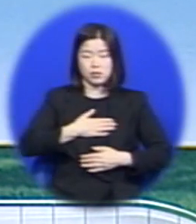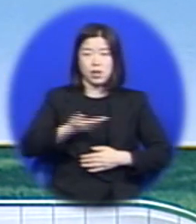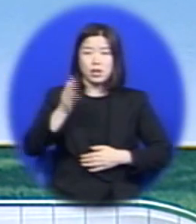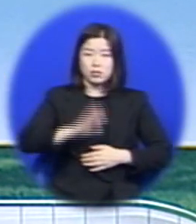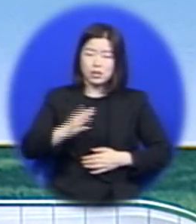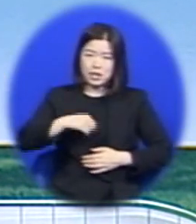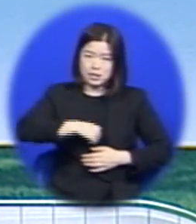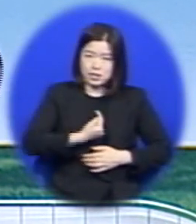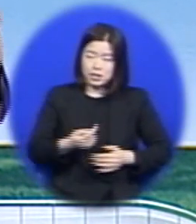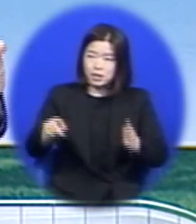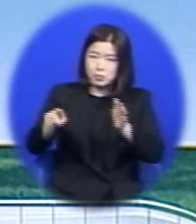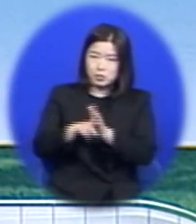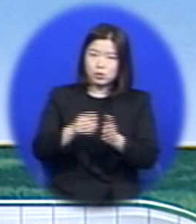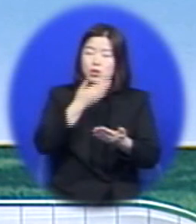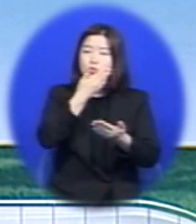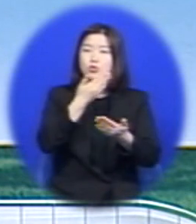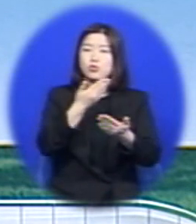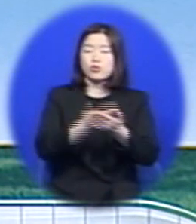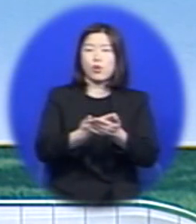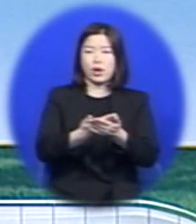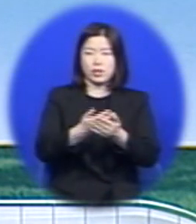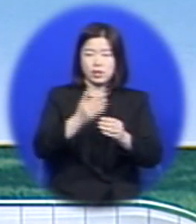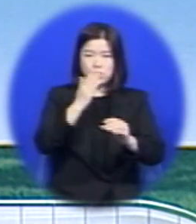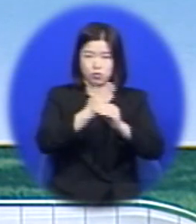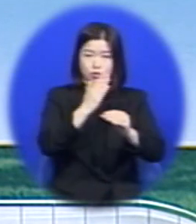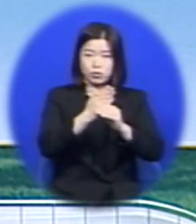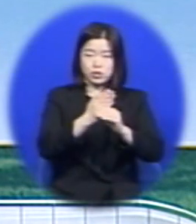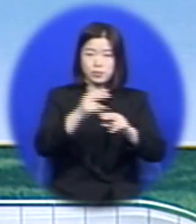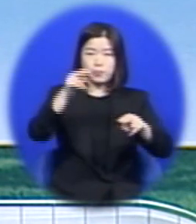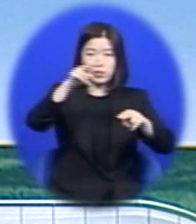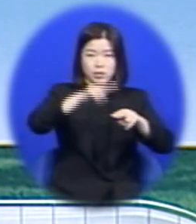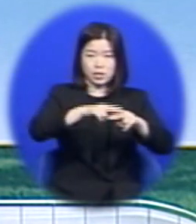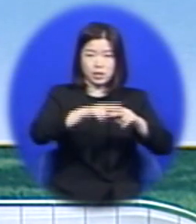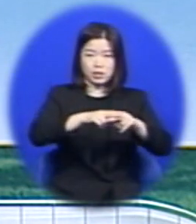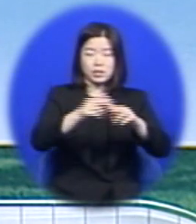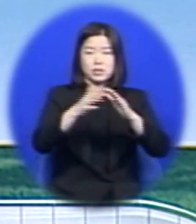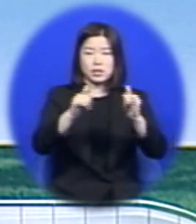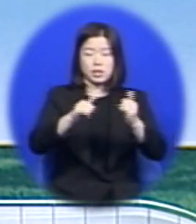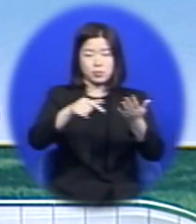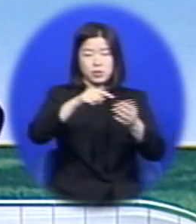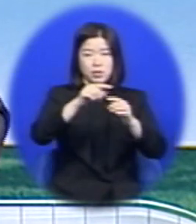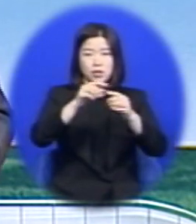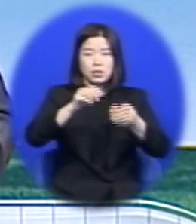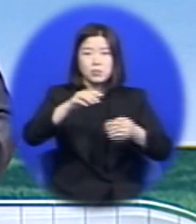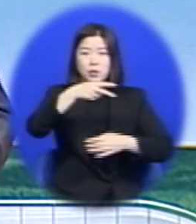중요한 핵심 직원들, 간부들이 다 사표를 들고 왔습니다.